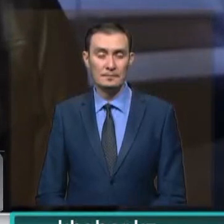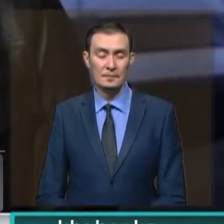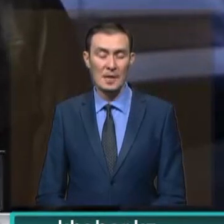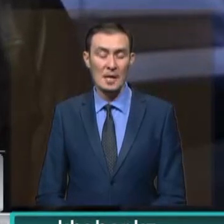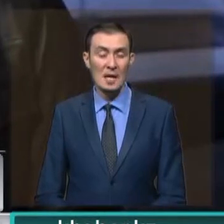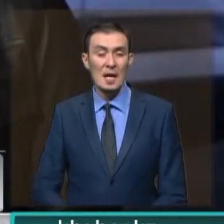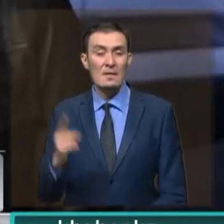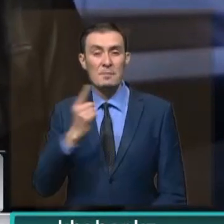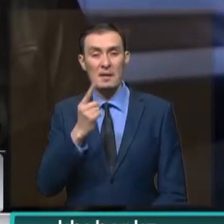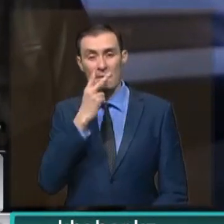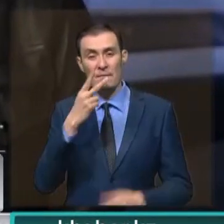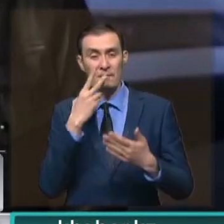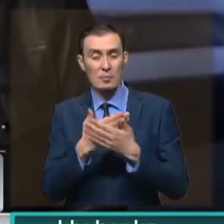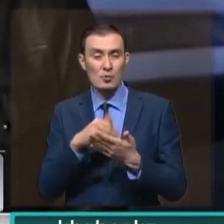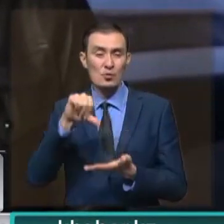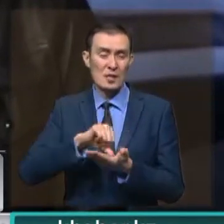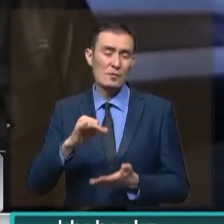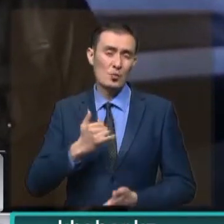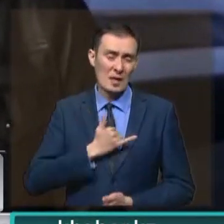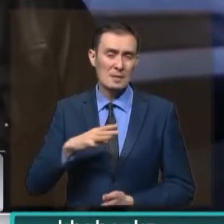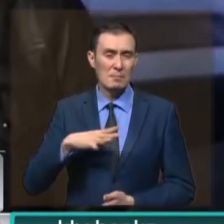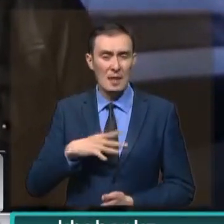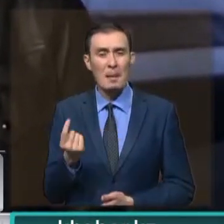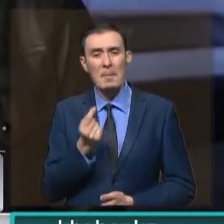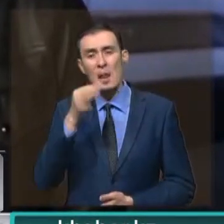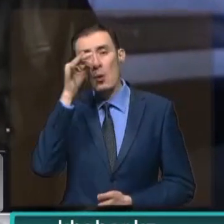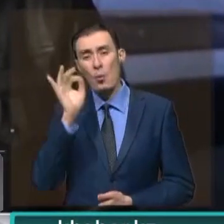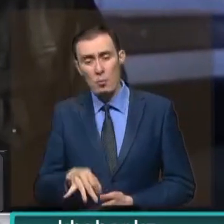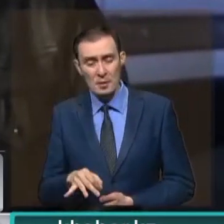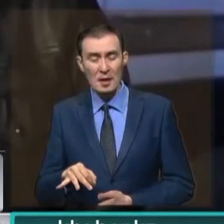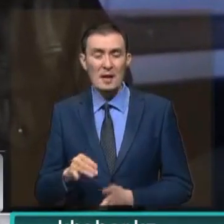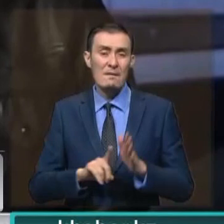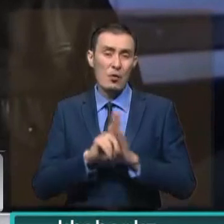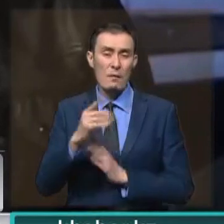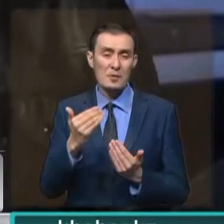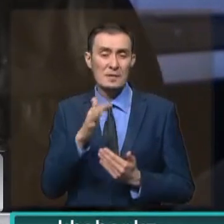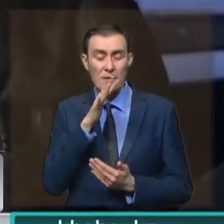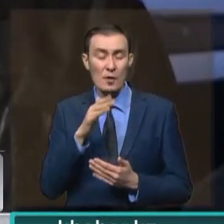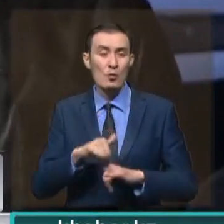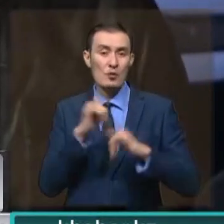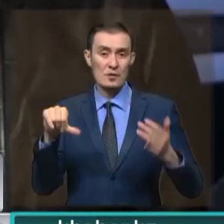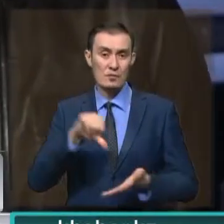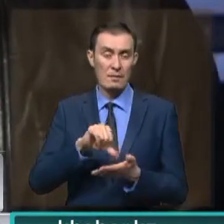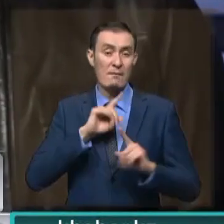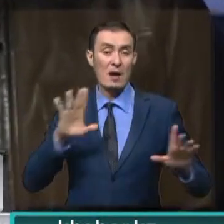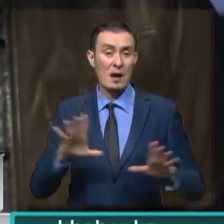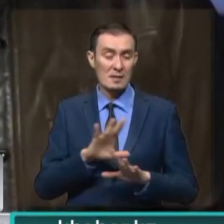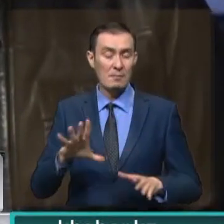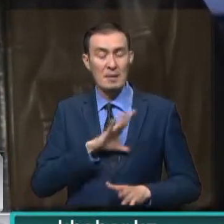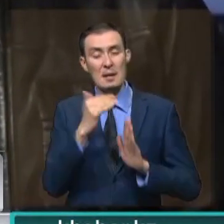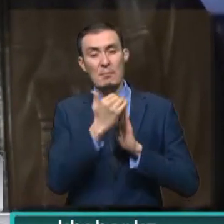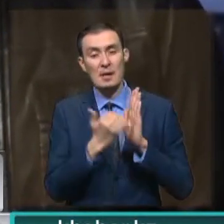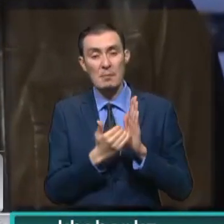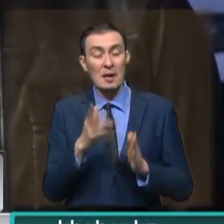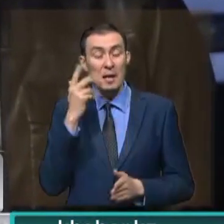В первых выпусках у всех участников, да и у нас, все-таки было мало опыта. К тому же в новом сезоне возросло и число вокалистов. Были программы,